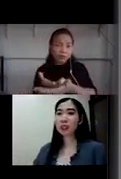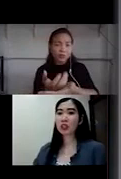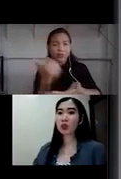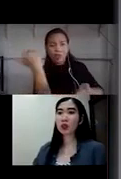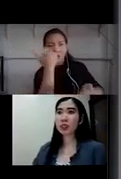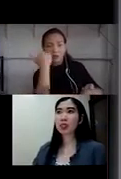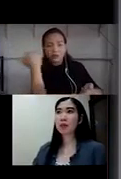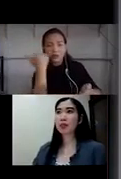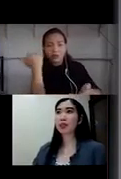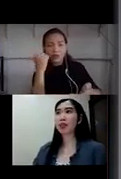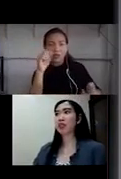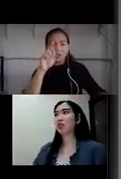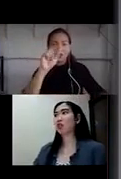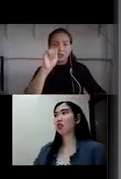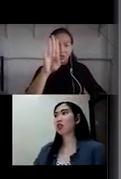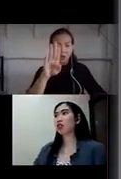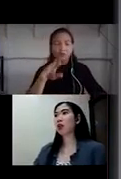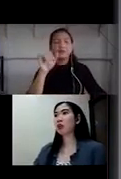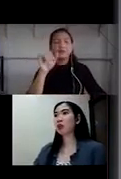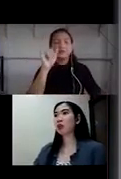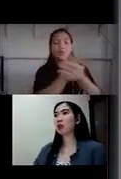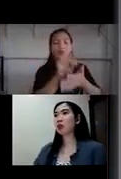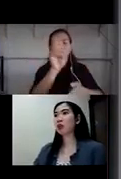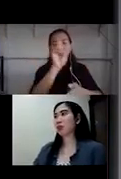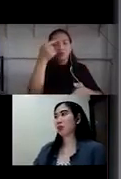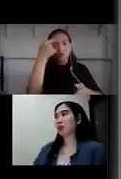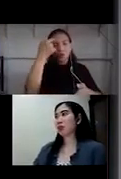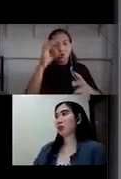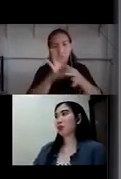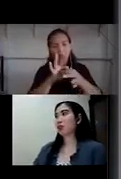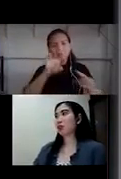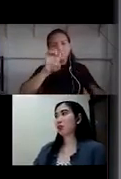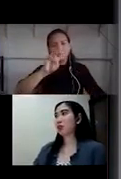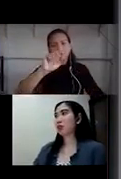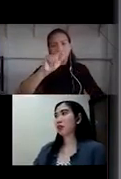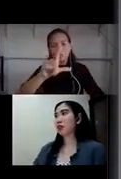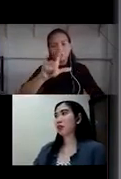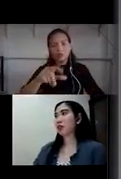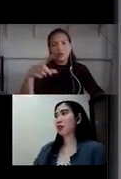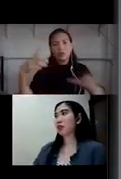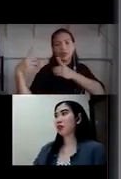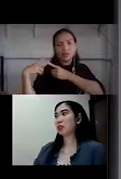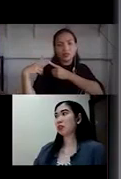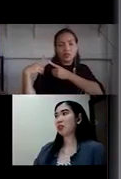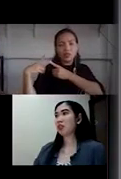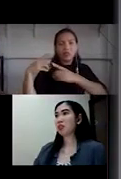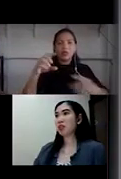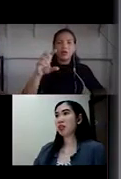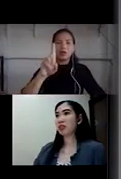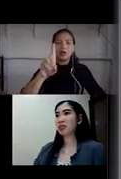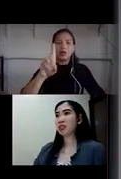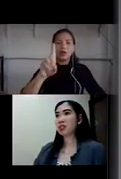yung isang use ng email delegation. So, how to do that? Click nyo lang yung settings.